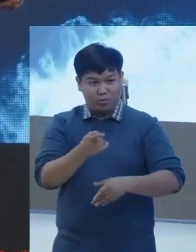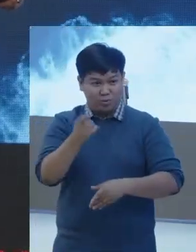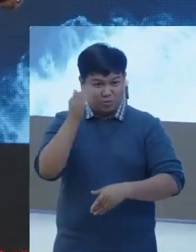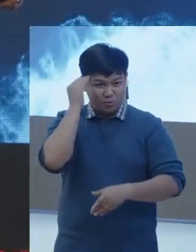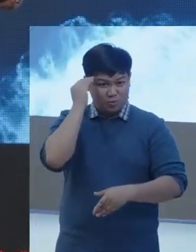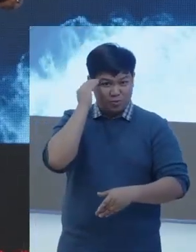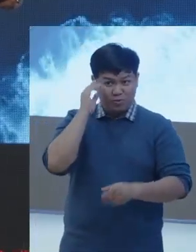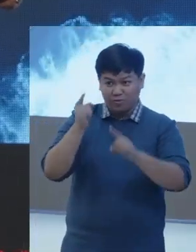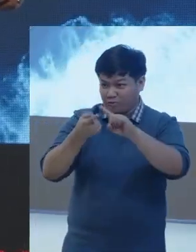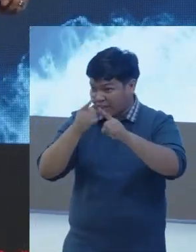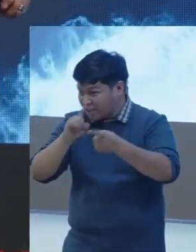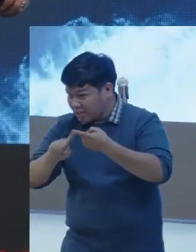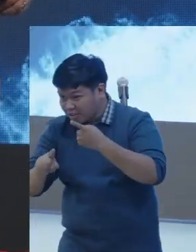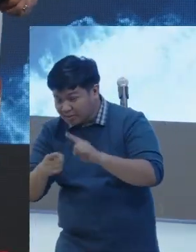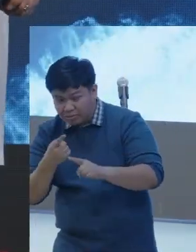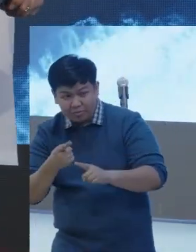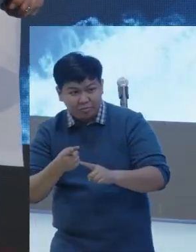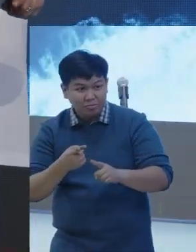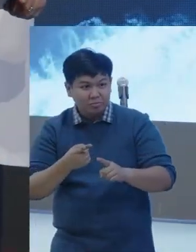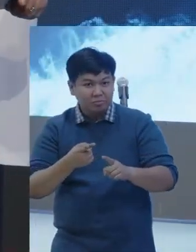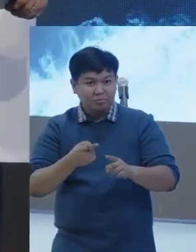kaibigan, kamag-anak,